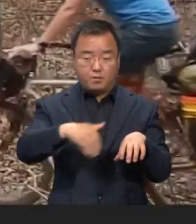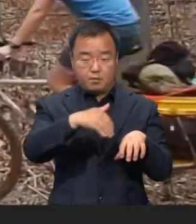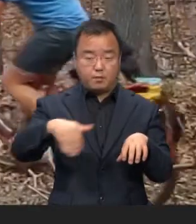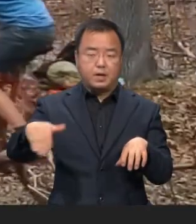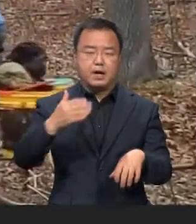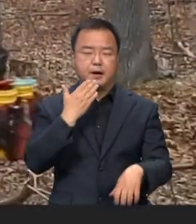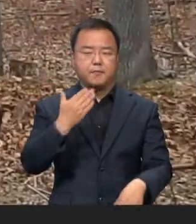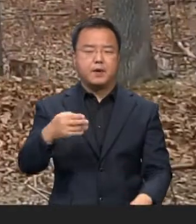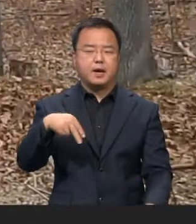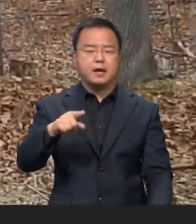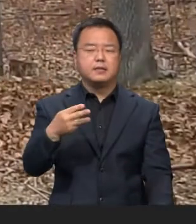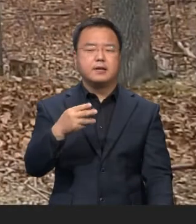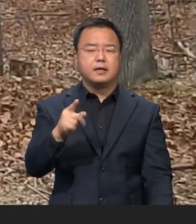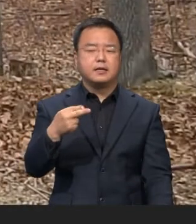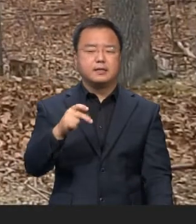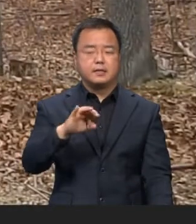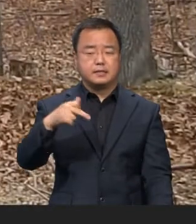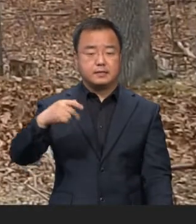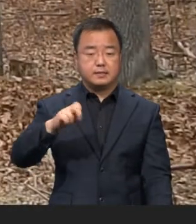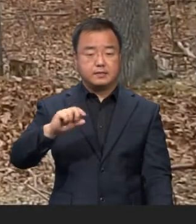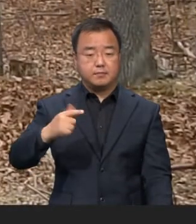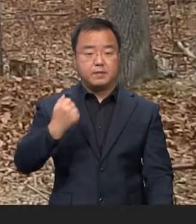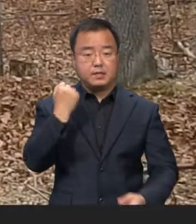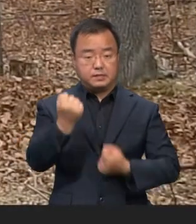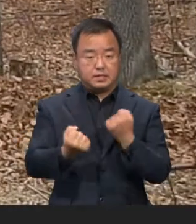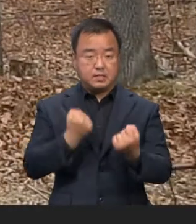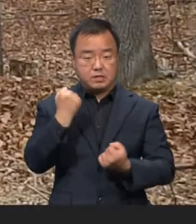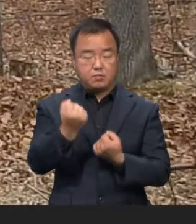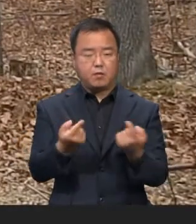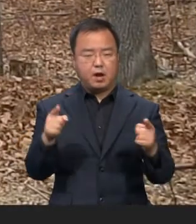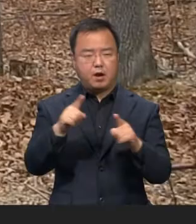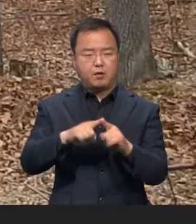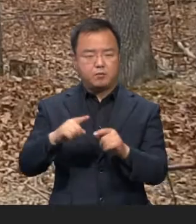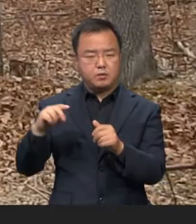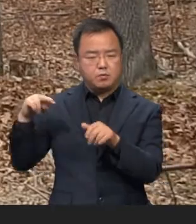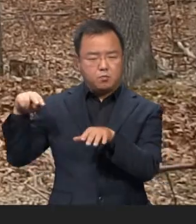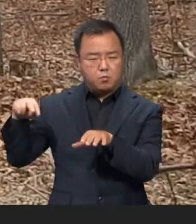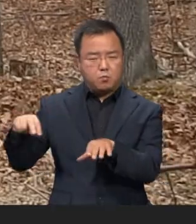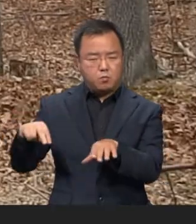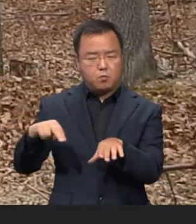사라 다이크만은 자전거로 이 경이롭고도 장엄한 이주에 함께했습니다.